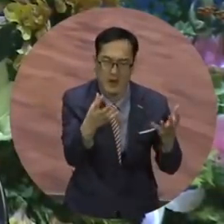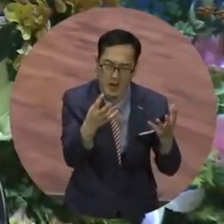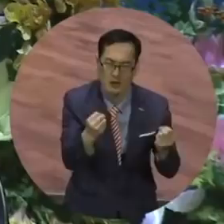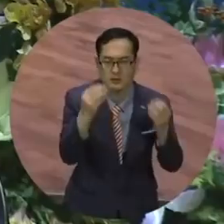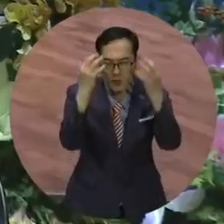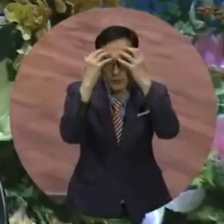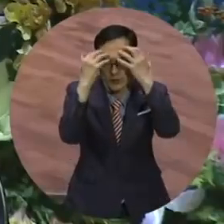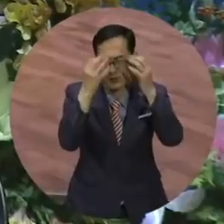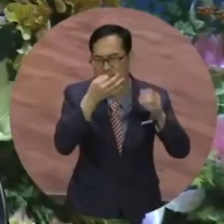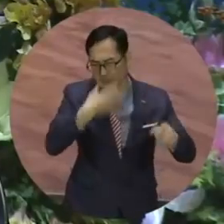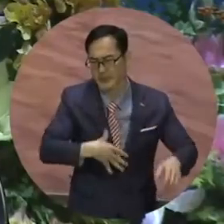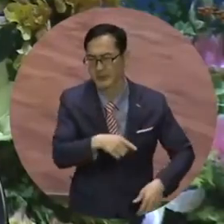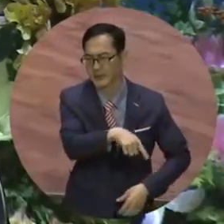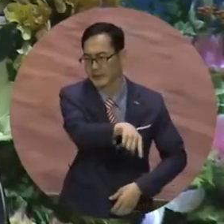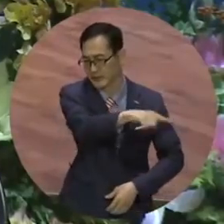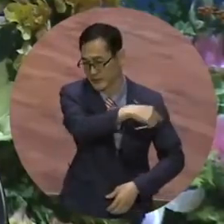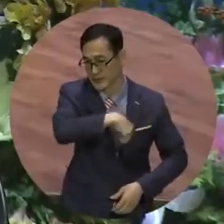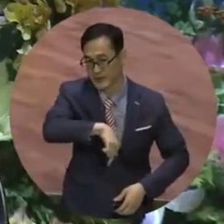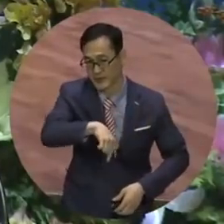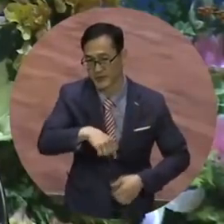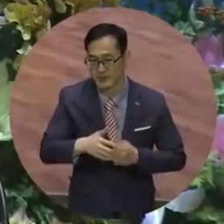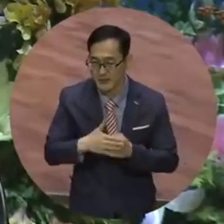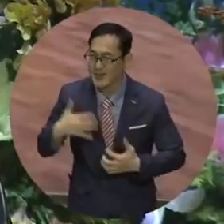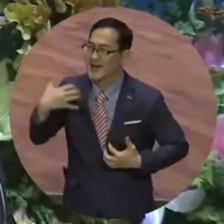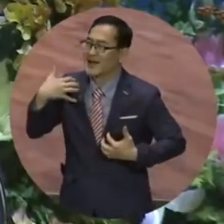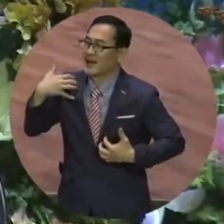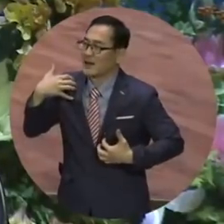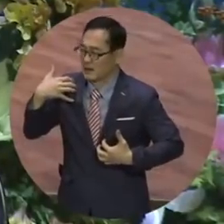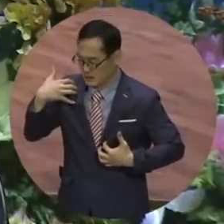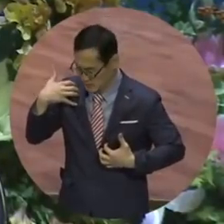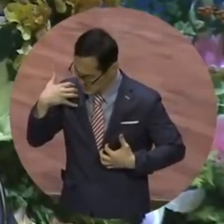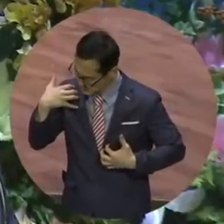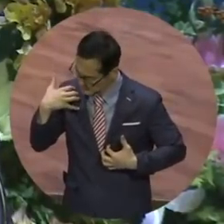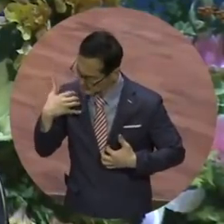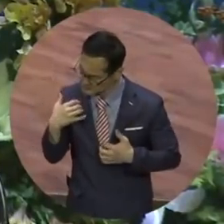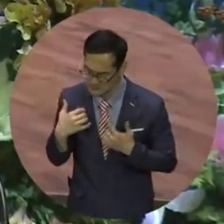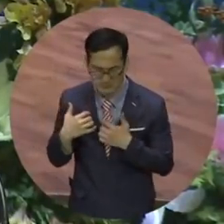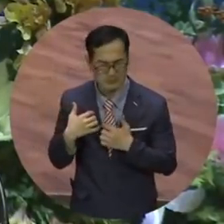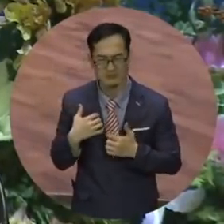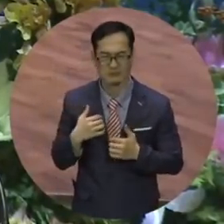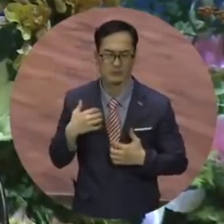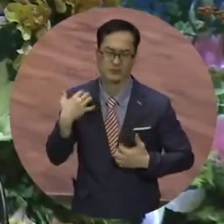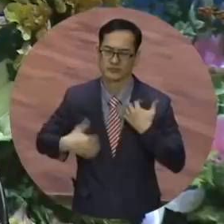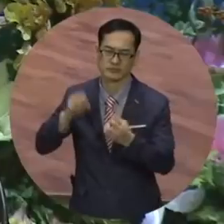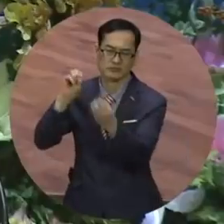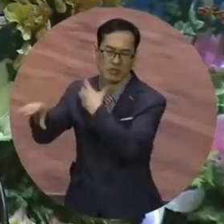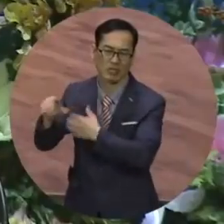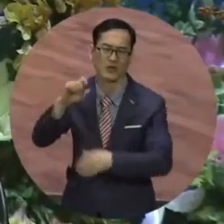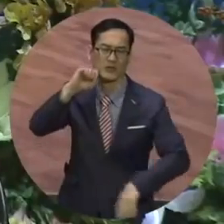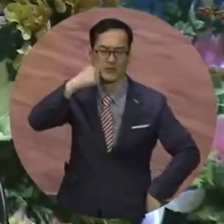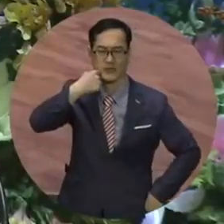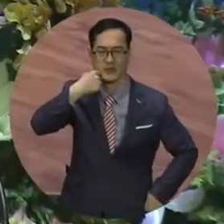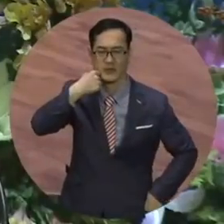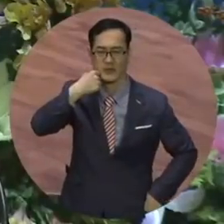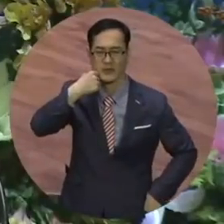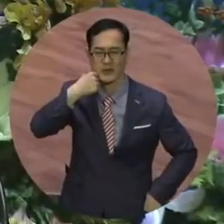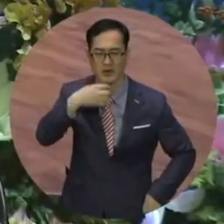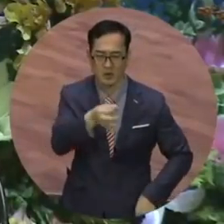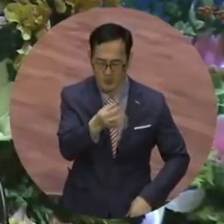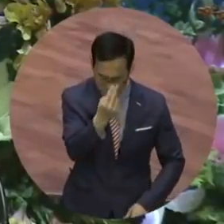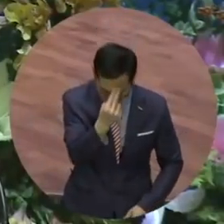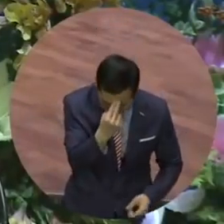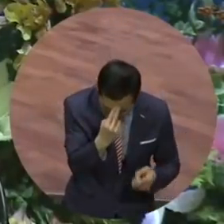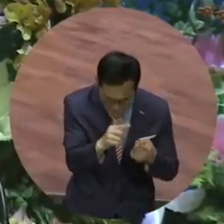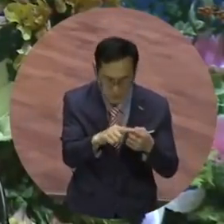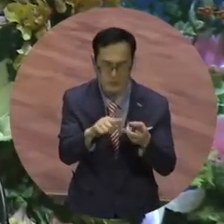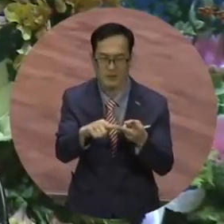때문에 즐겁다 나 즐겁다 그렇게 말하기가 쉽지 않아요. 경제 문제 있지요. 또